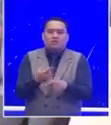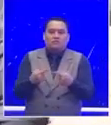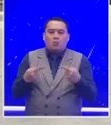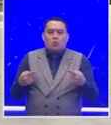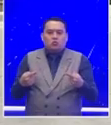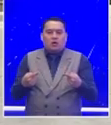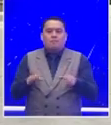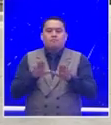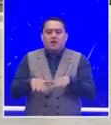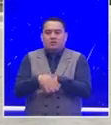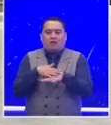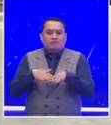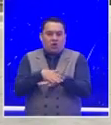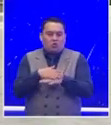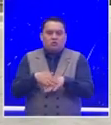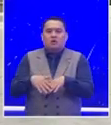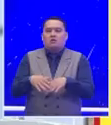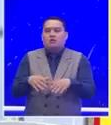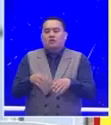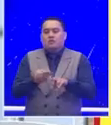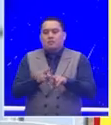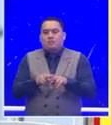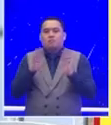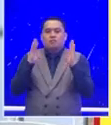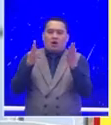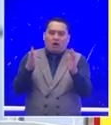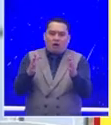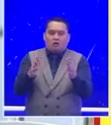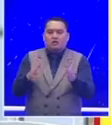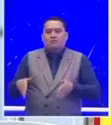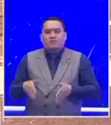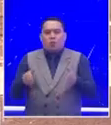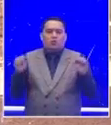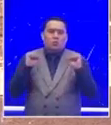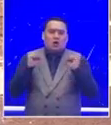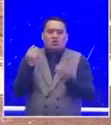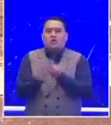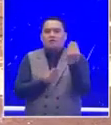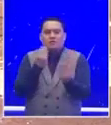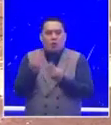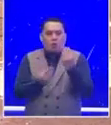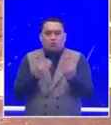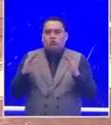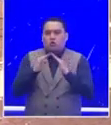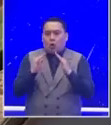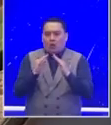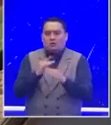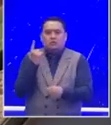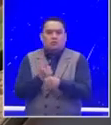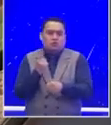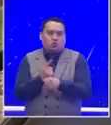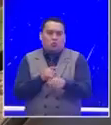посещение мест массового скопления населения, в том числе парков, скверов, набережных, спортивных площадок, площадок и даже придомовых детских